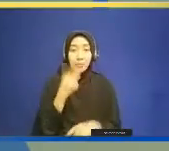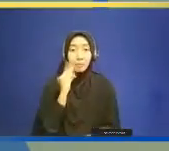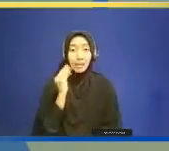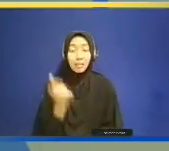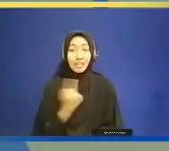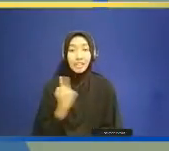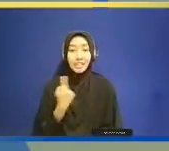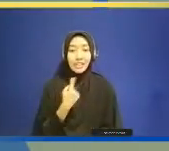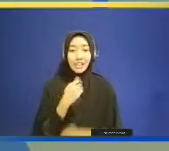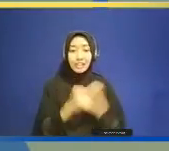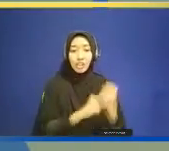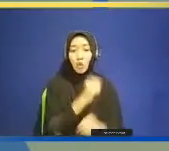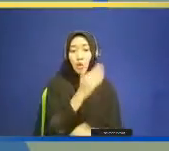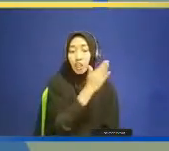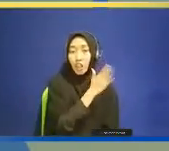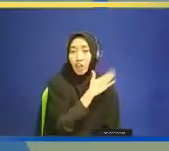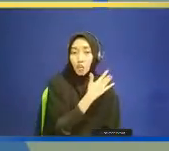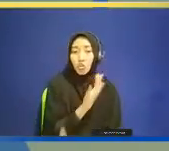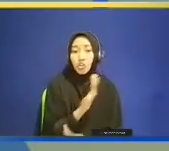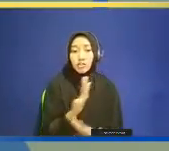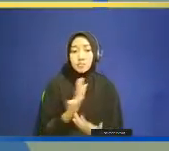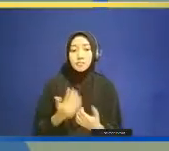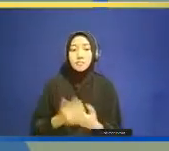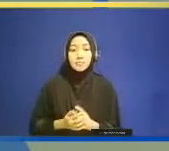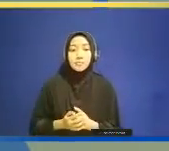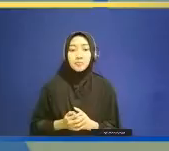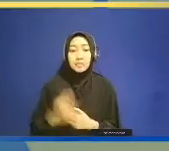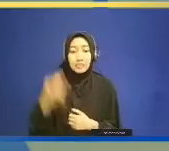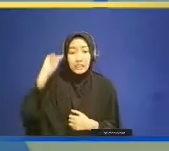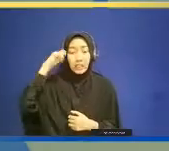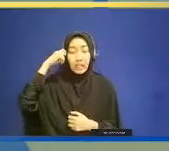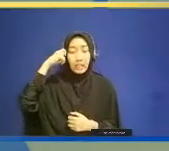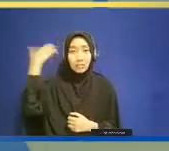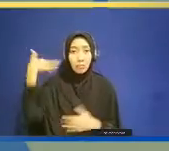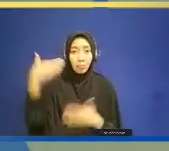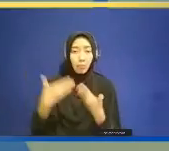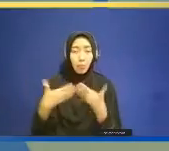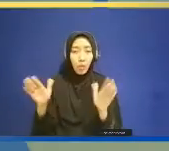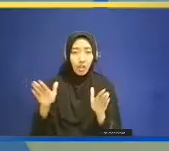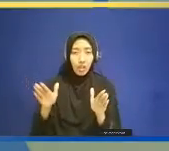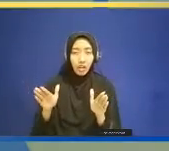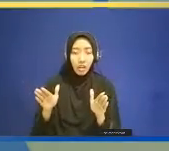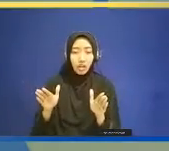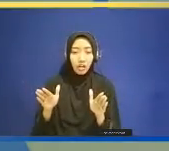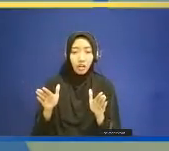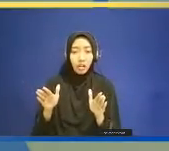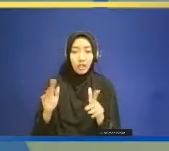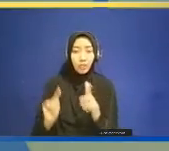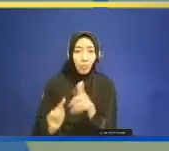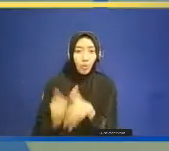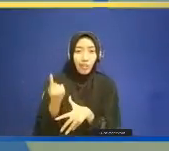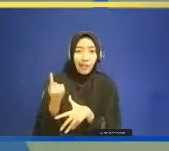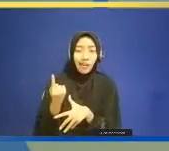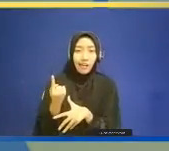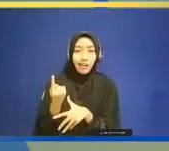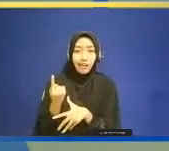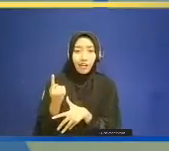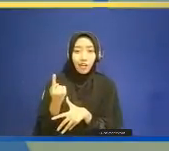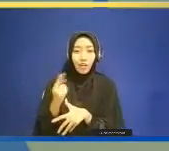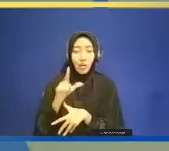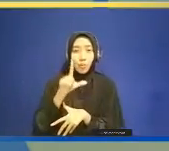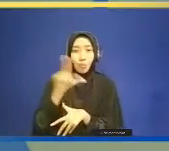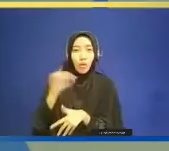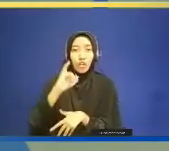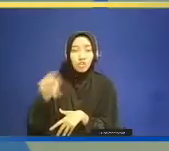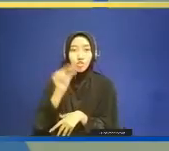di tahun lalu ingat ketika pembukaan dimulai re-opening itu bulan